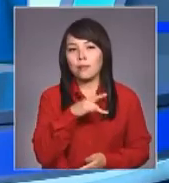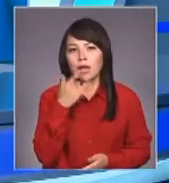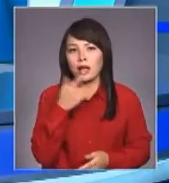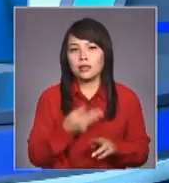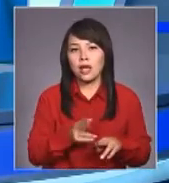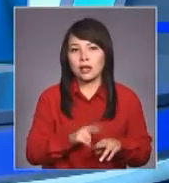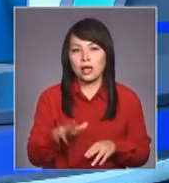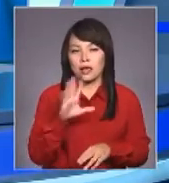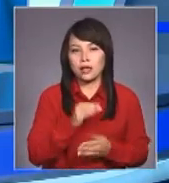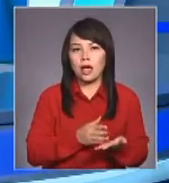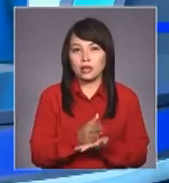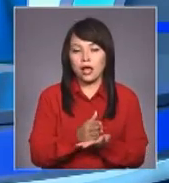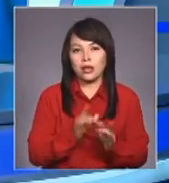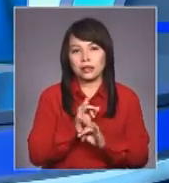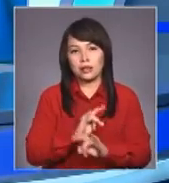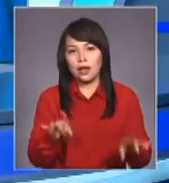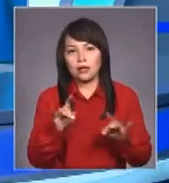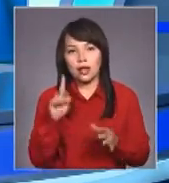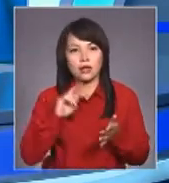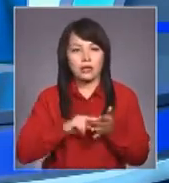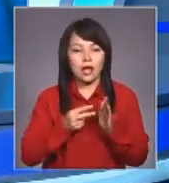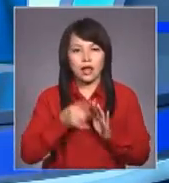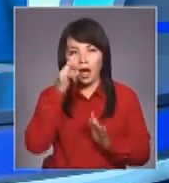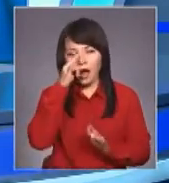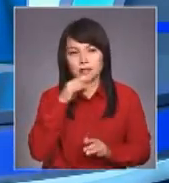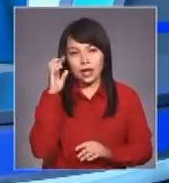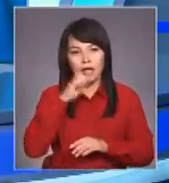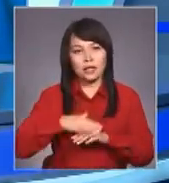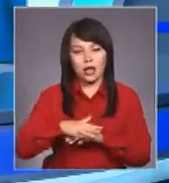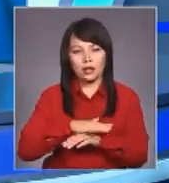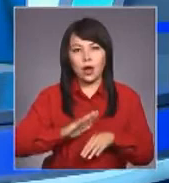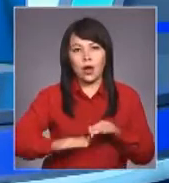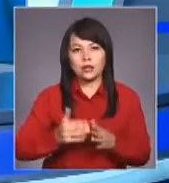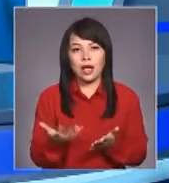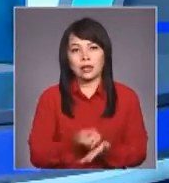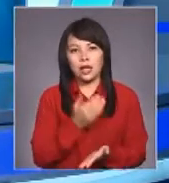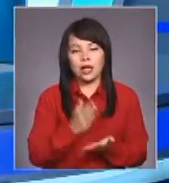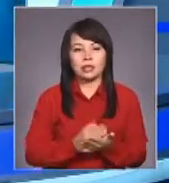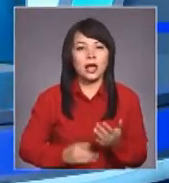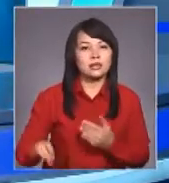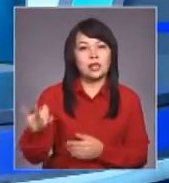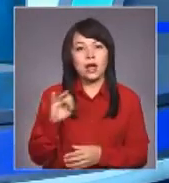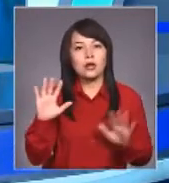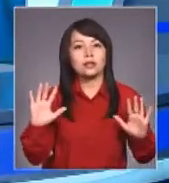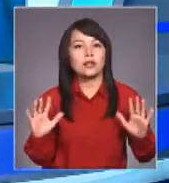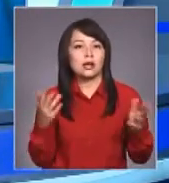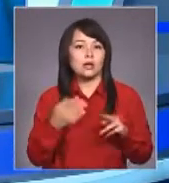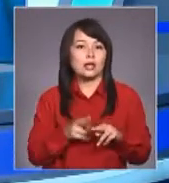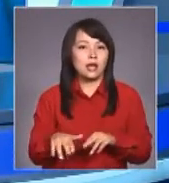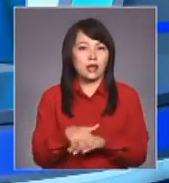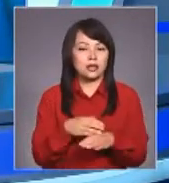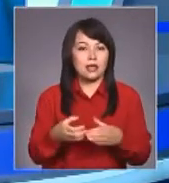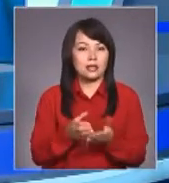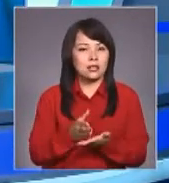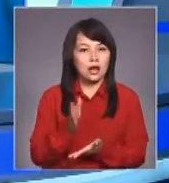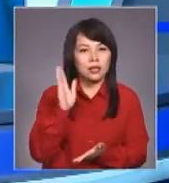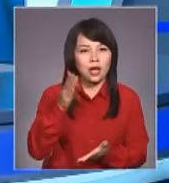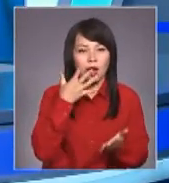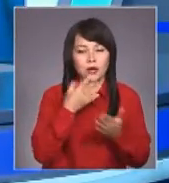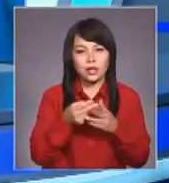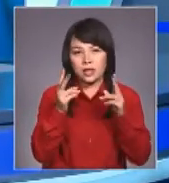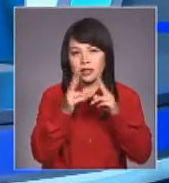саяси элитаның пікірі осындай. Қазақ елі қол жеткізген тарихи оқиға Вашингтондағы стратегиялық және халықаралық